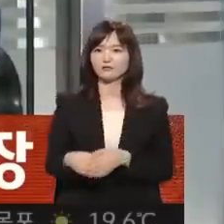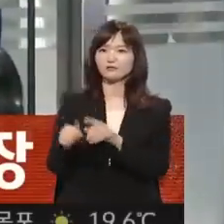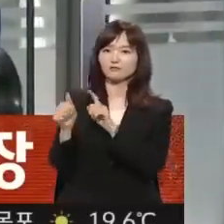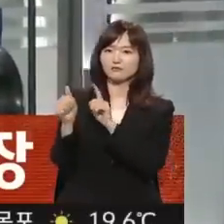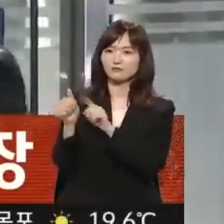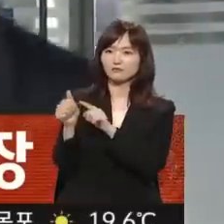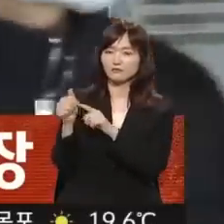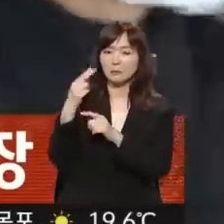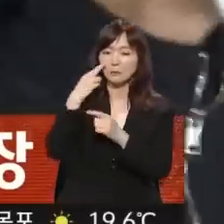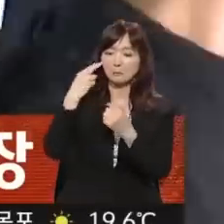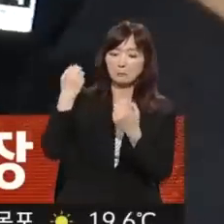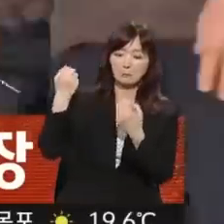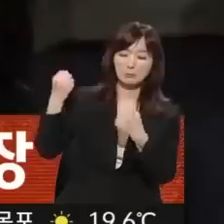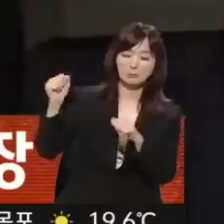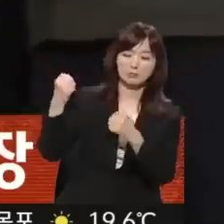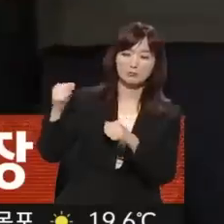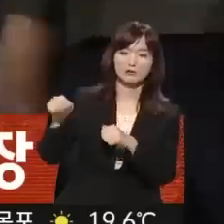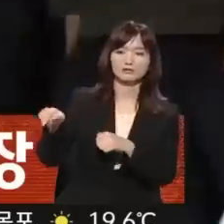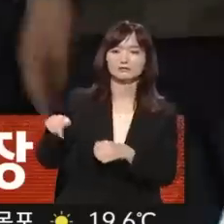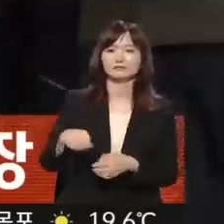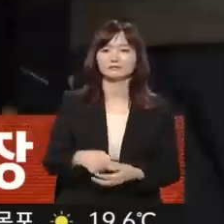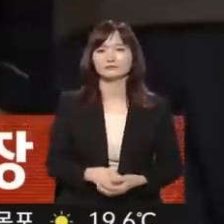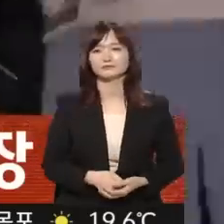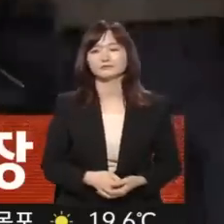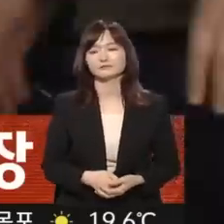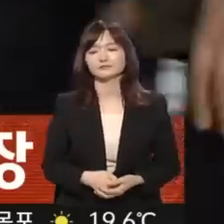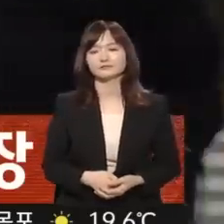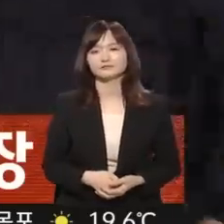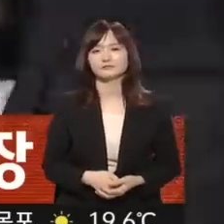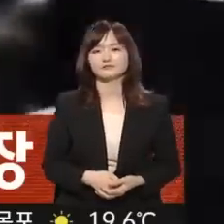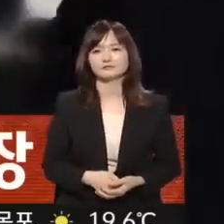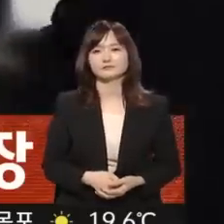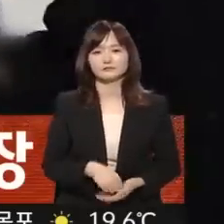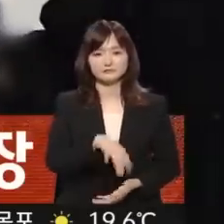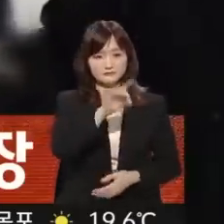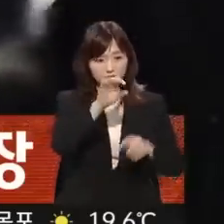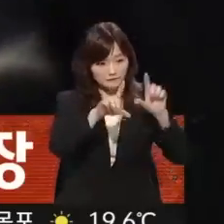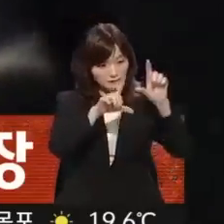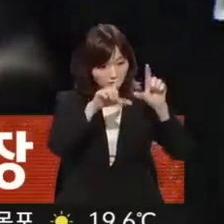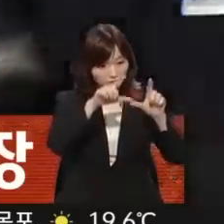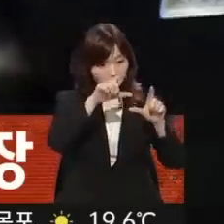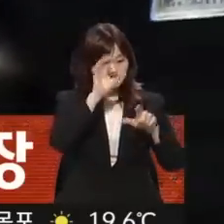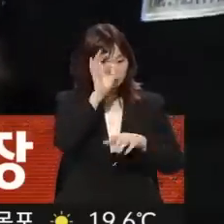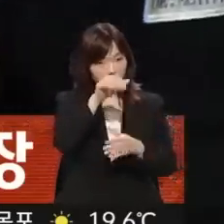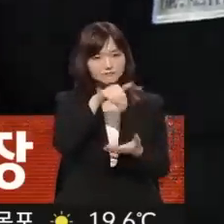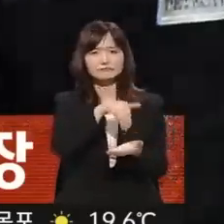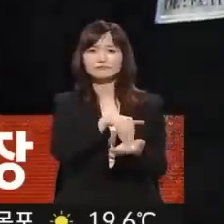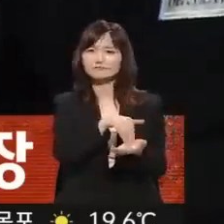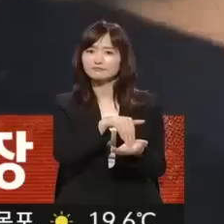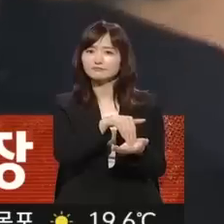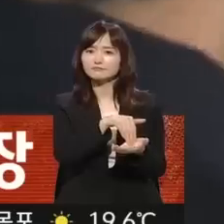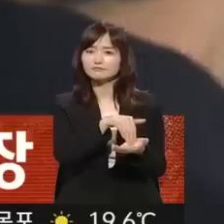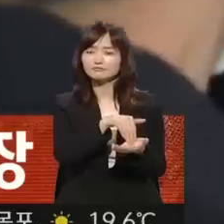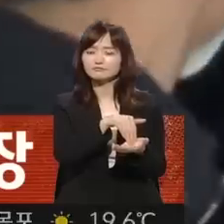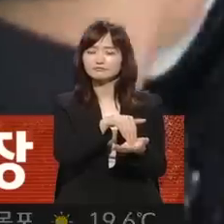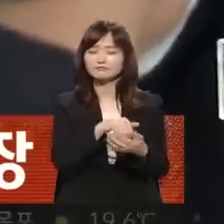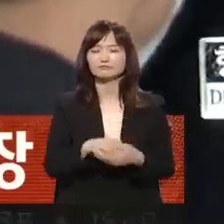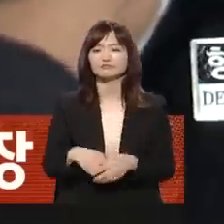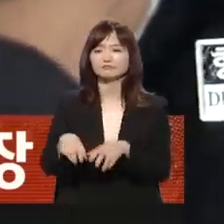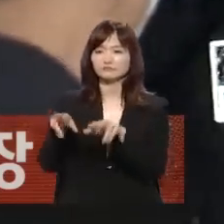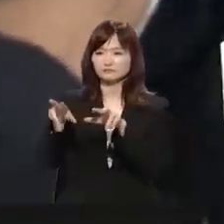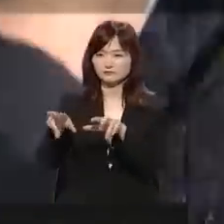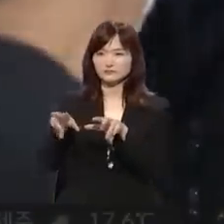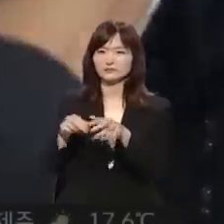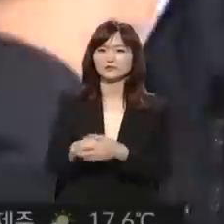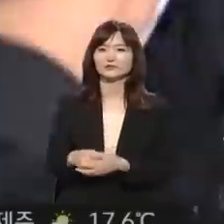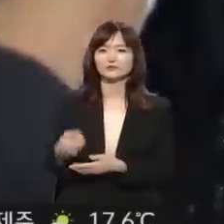저렇게 연기를 하고 있어요 사실 앞에 있는 모습을 보고 아 좀 반성하는구나 싶었는데 시청자 여러분 지금 다시